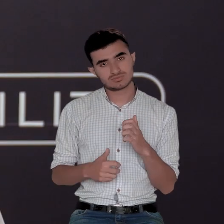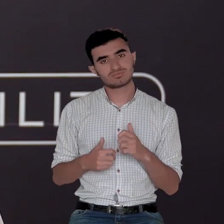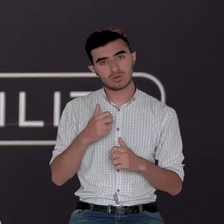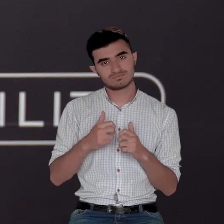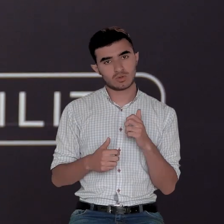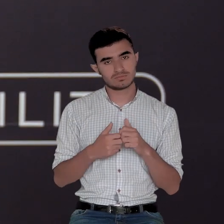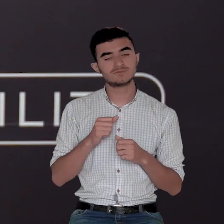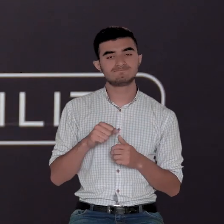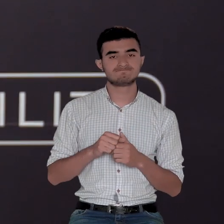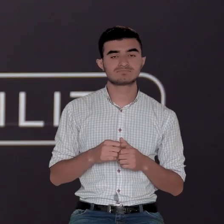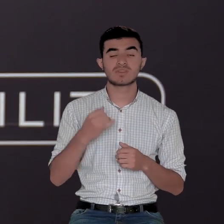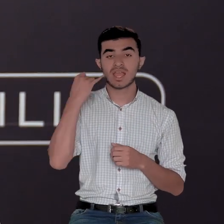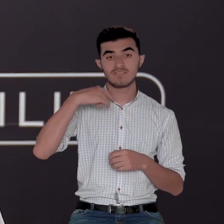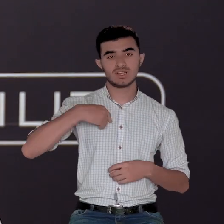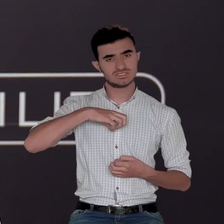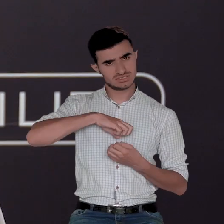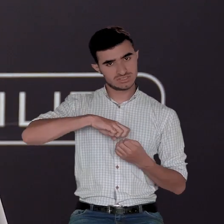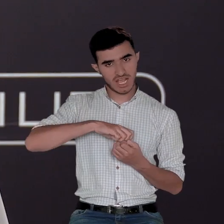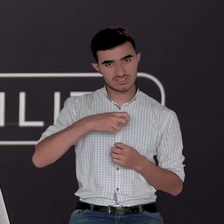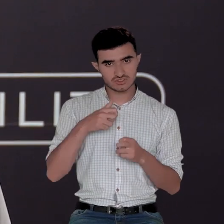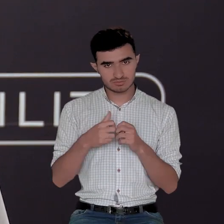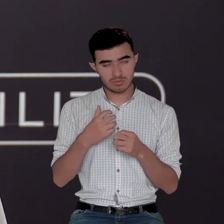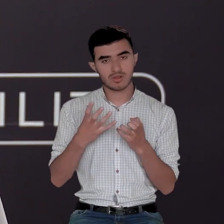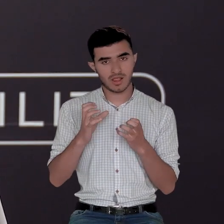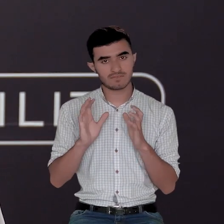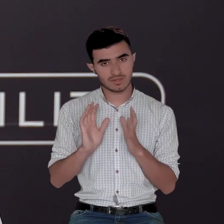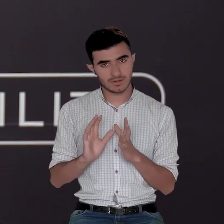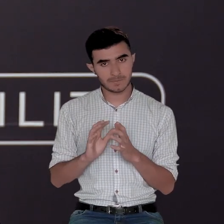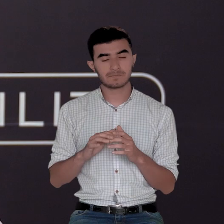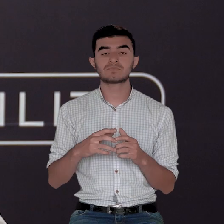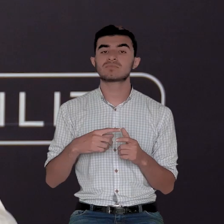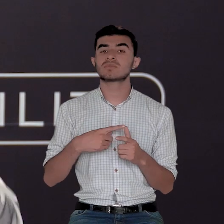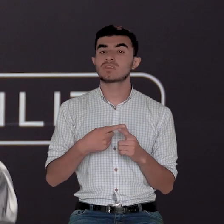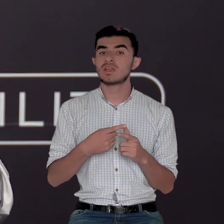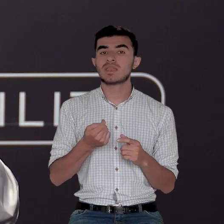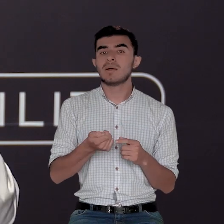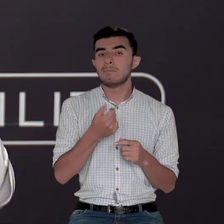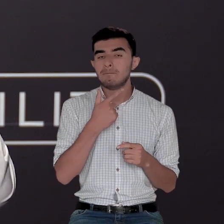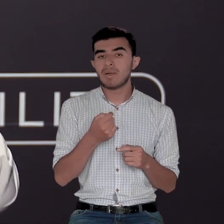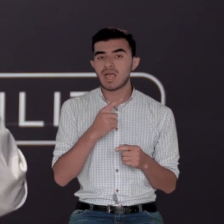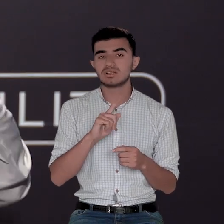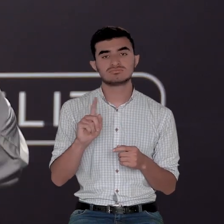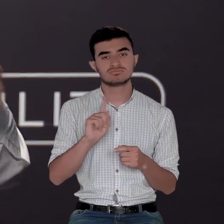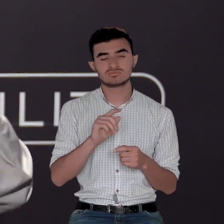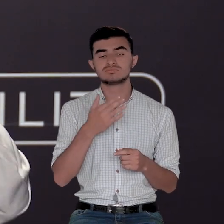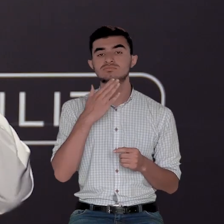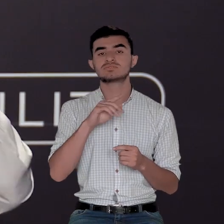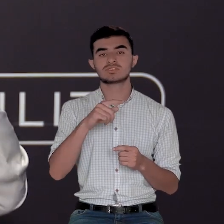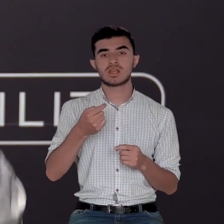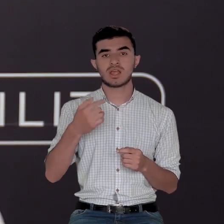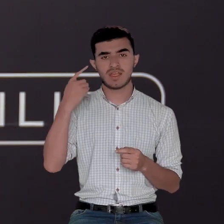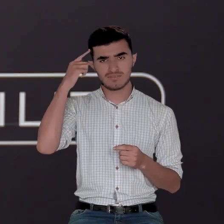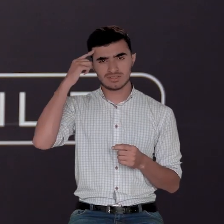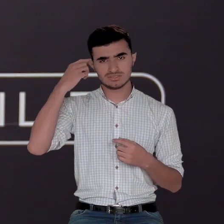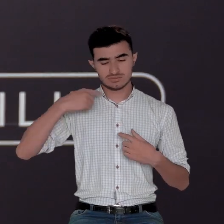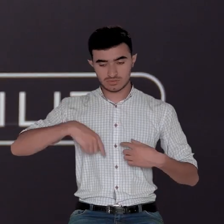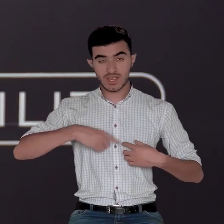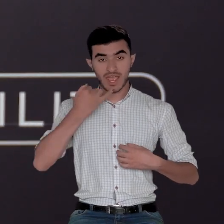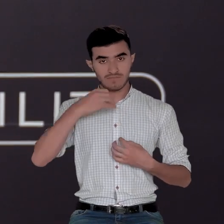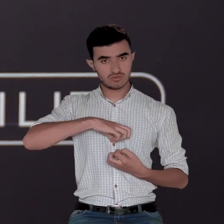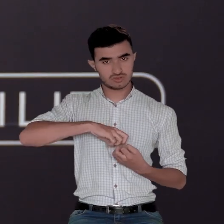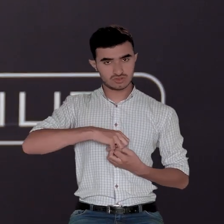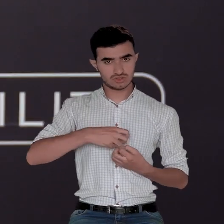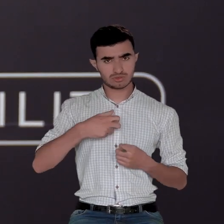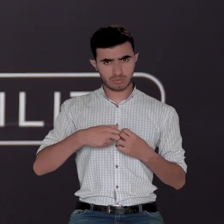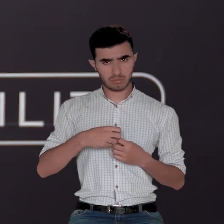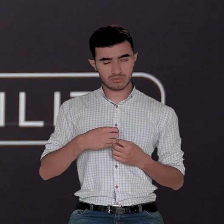have a digestive problem, then the digestive issues need to be resolved, not give a painkiller for कि ये Panadol खा लो सर का दर्द ठीक हो जाएगा. This is